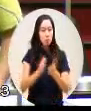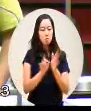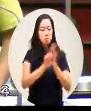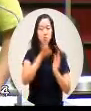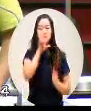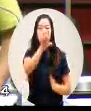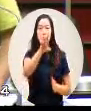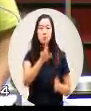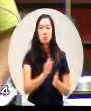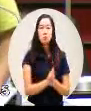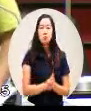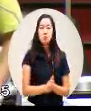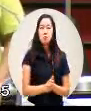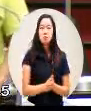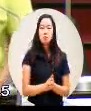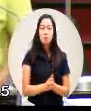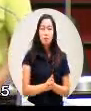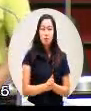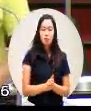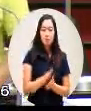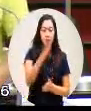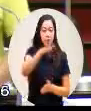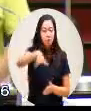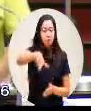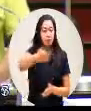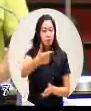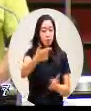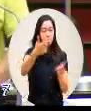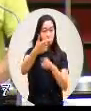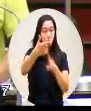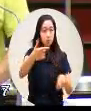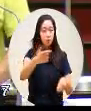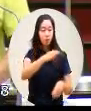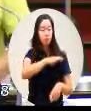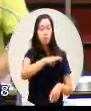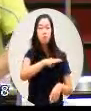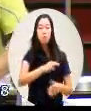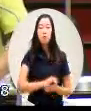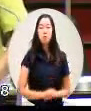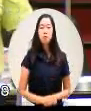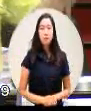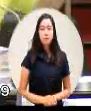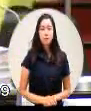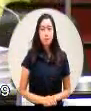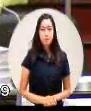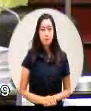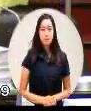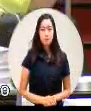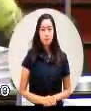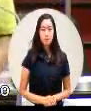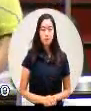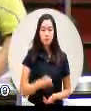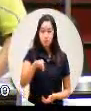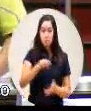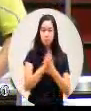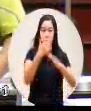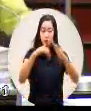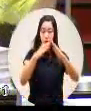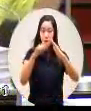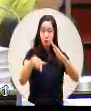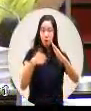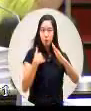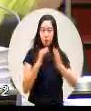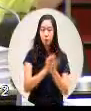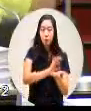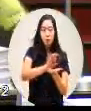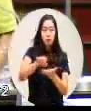有九千六百人的会，这个会员啊，诶，这个会员，伫这个学校利